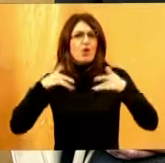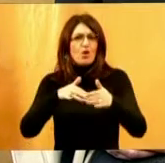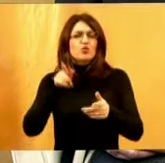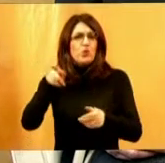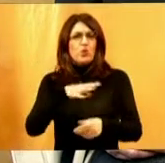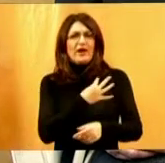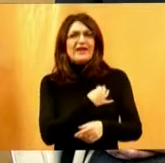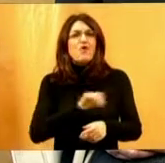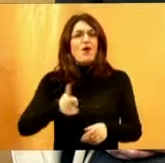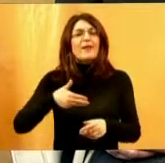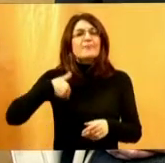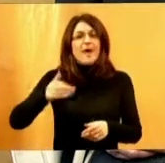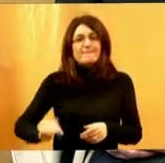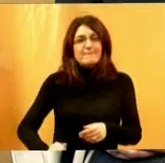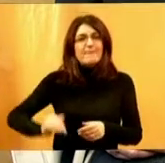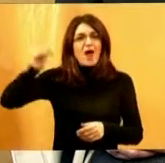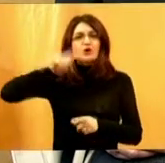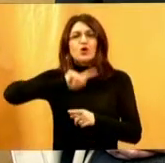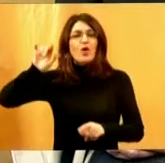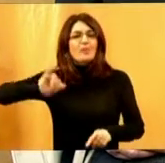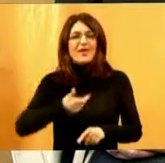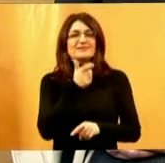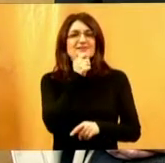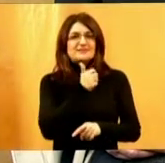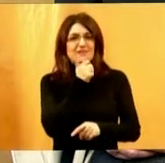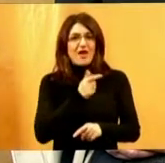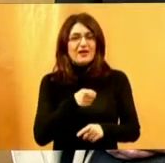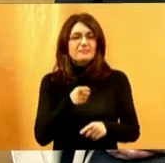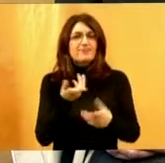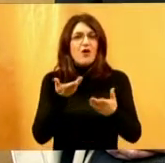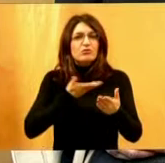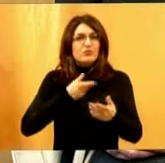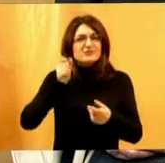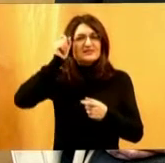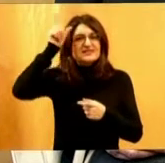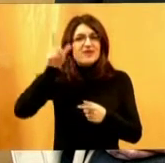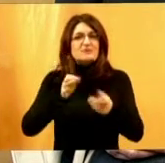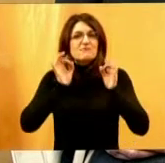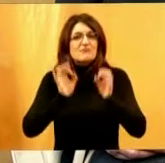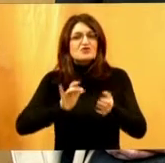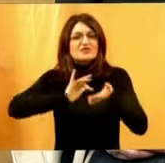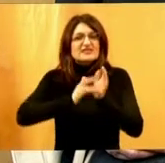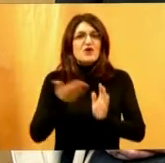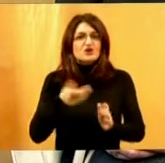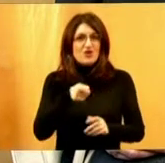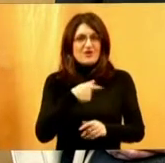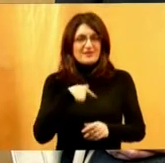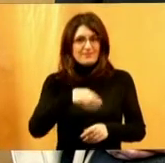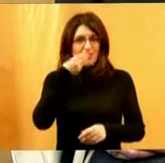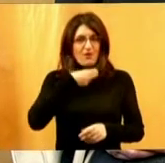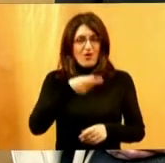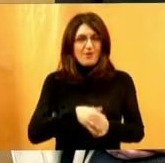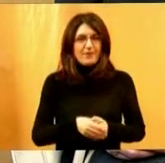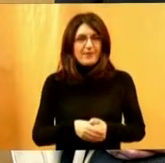od onih najmlađih pa do najstarijih osvijestili upravo o svemu ovom o čemu sam malo ranije